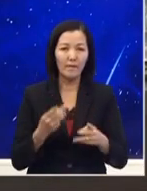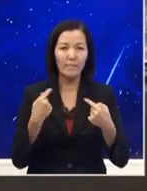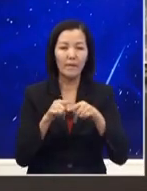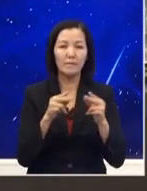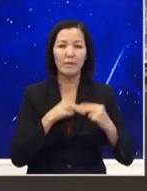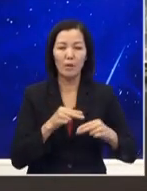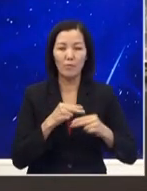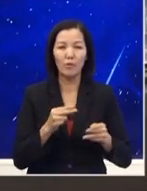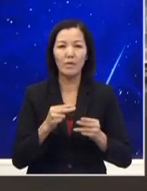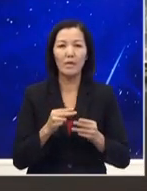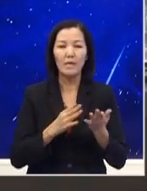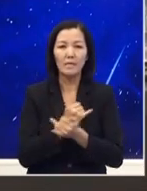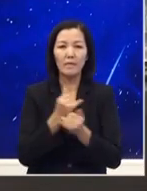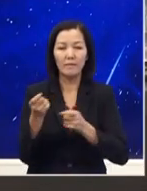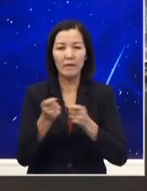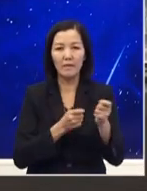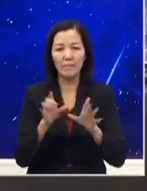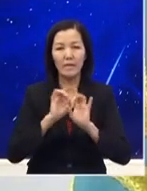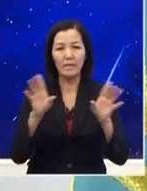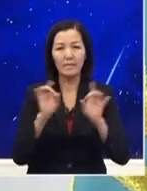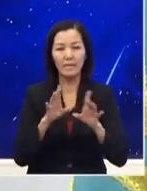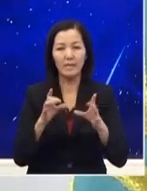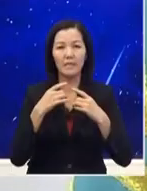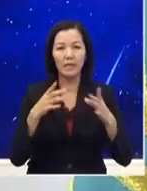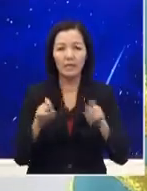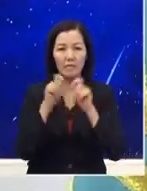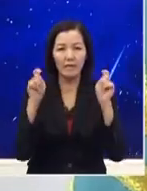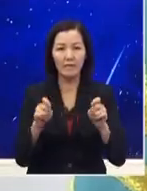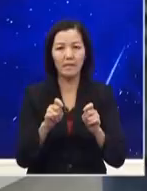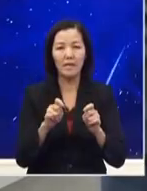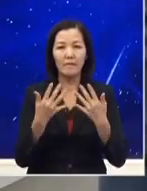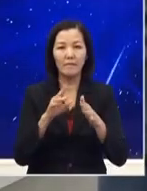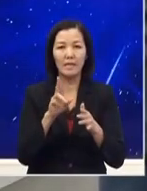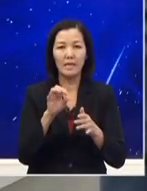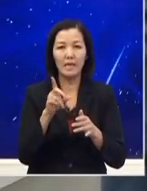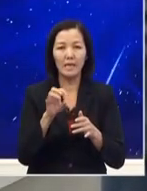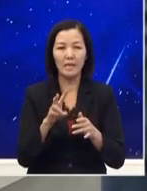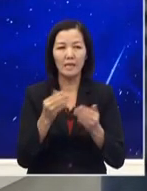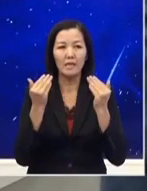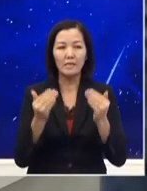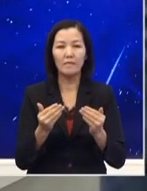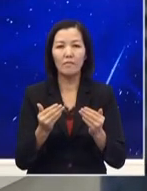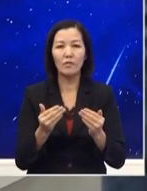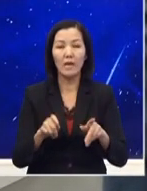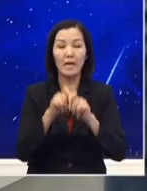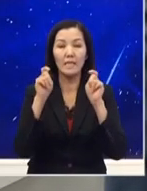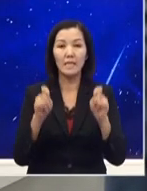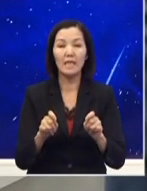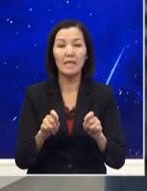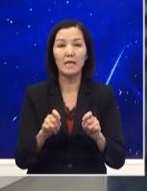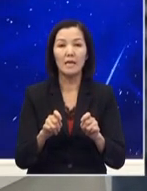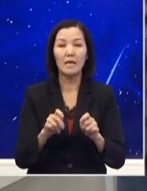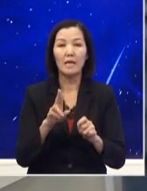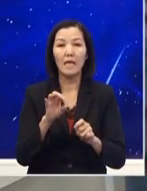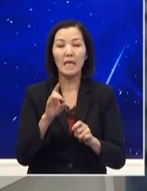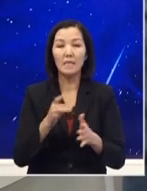работы и преимуществах сервисного акимата рассказали на торжественном открытии в селе Киген. В целом, сегодня мы открыли сервисный акимат в